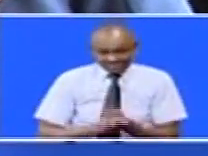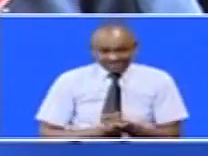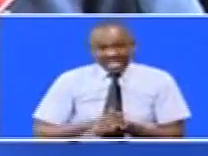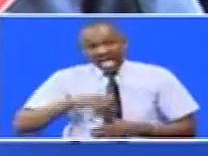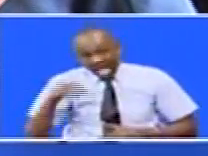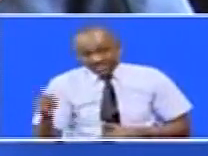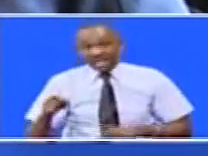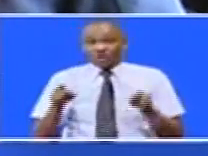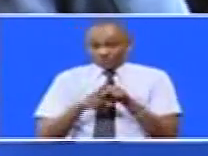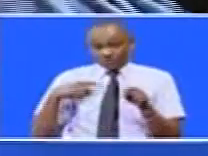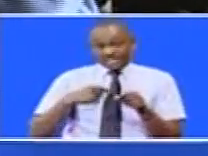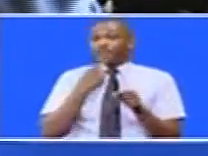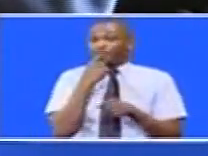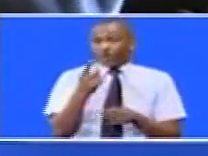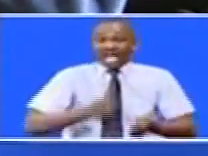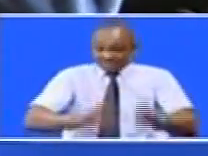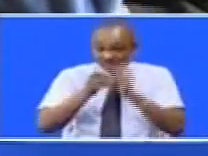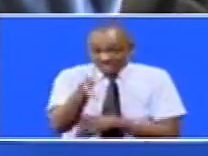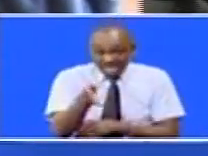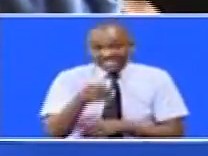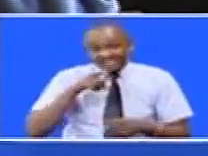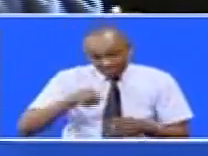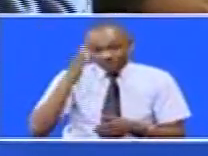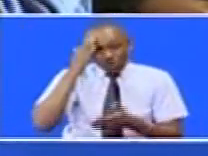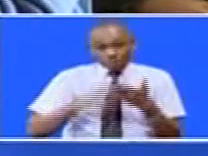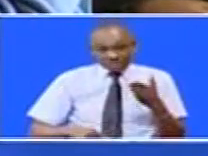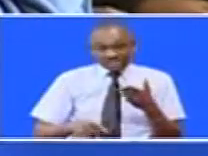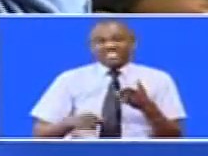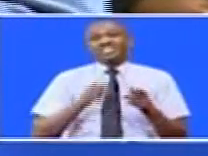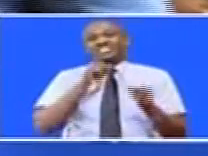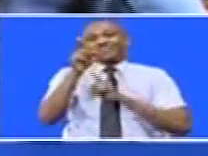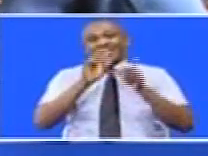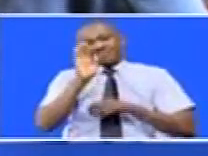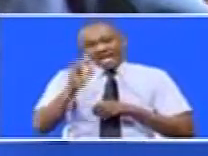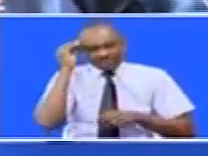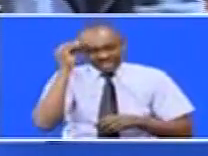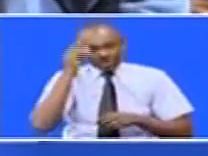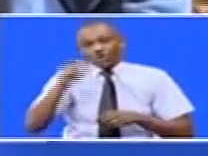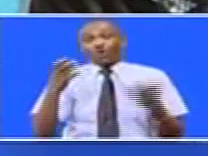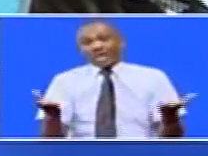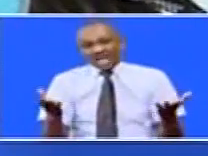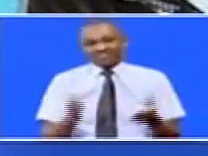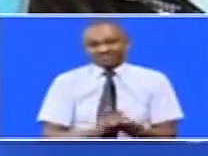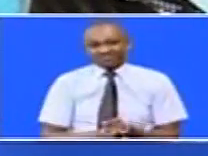Nao wenzao katika shule ya Moi Avenue tayari wametambua ni wapi safari yao ya elimu inapoanza.